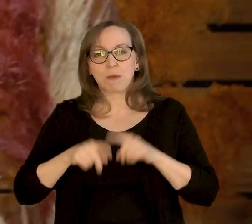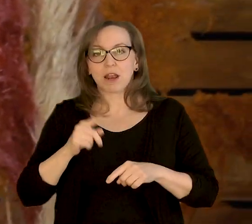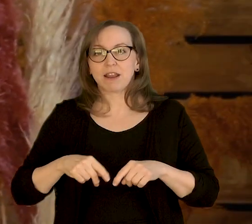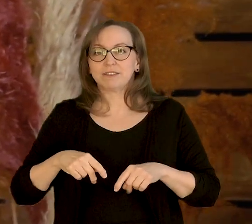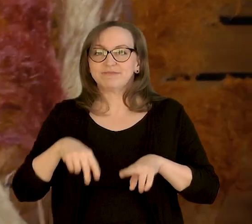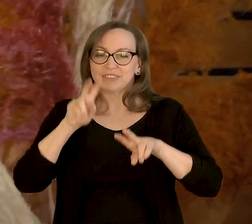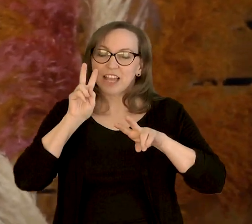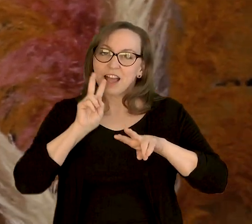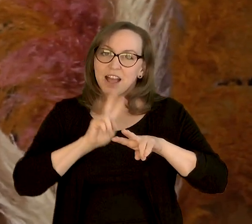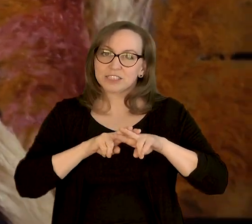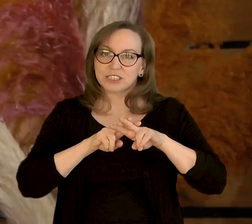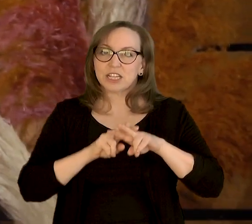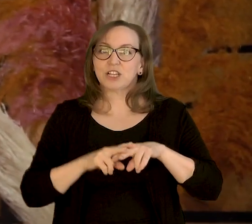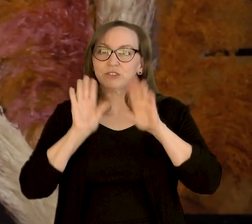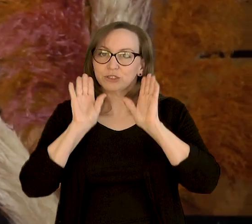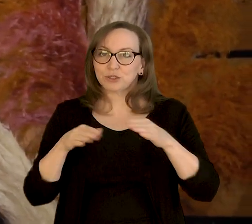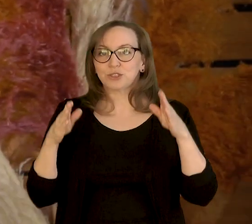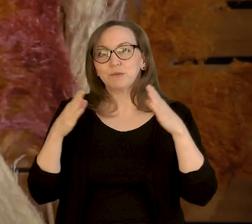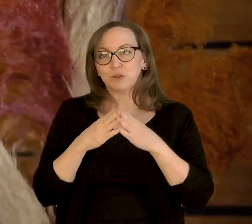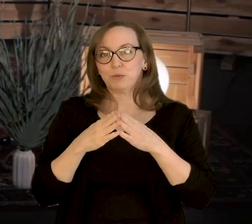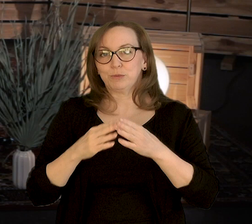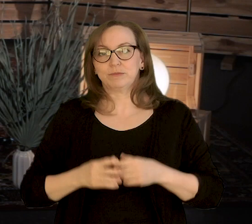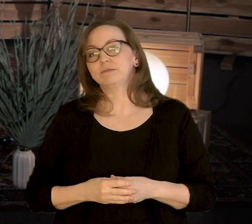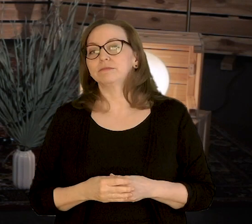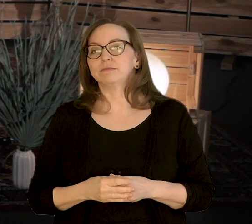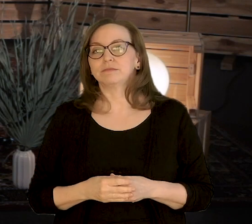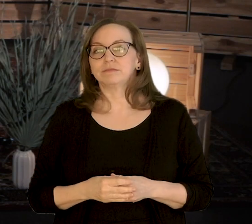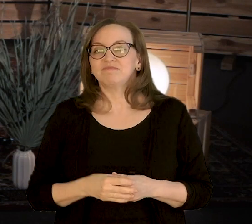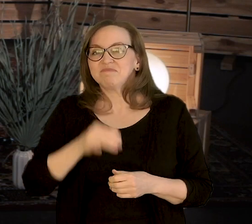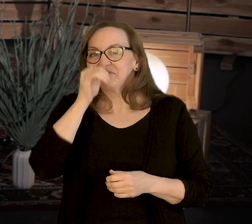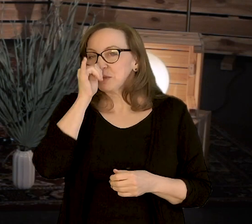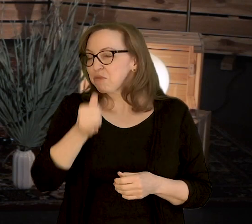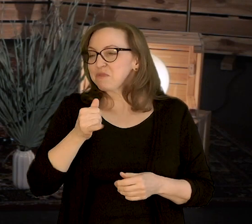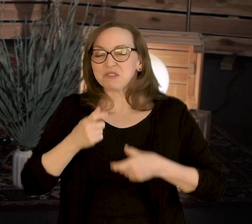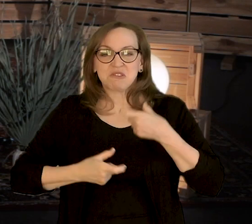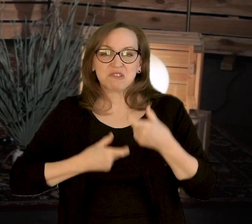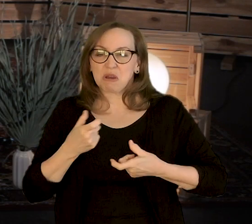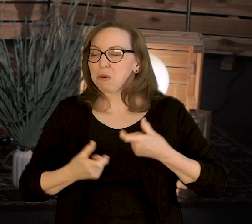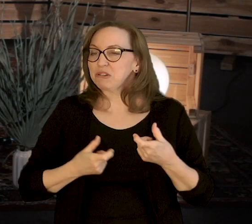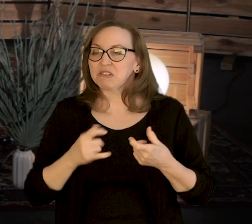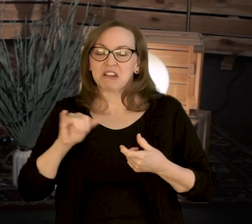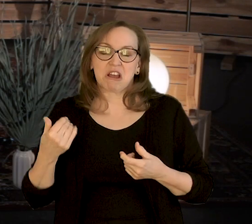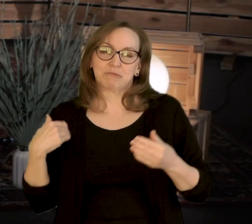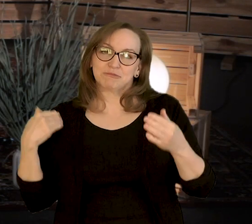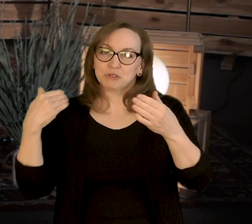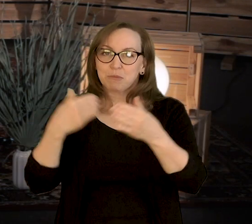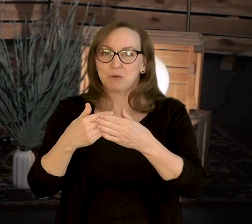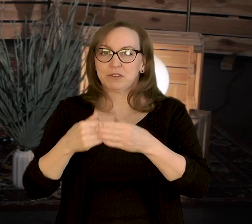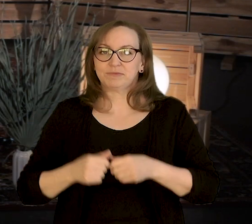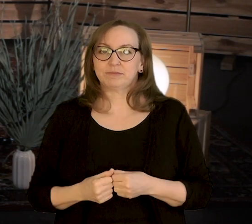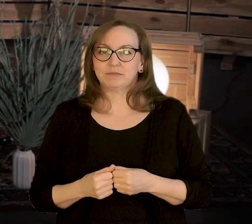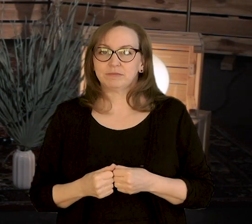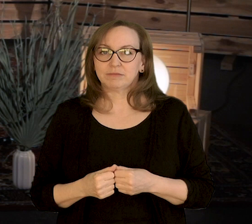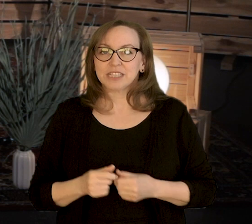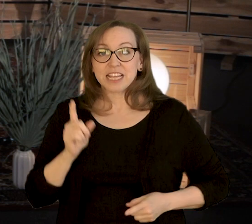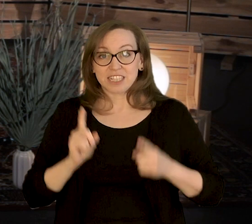Hashtag zostań w domu. Nie możemy funkcjonować tak jak do tej pory. Niektórzy z nas